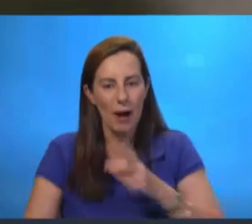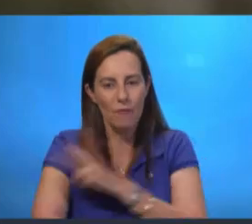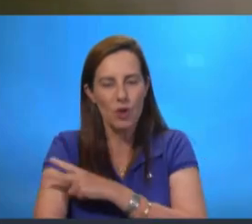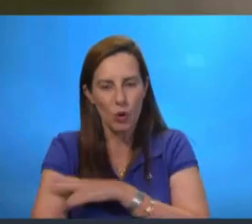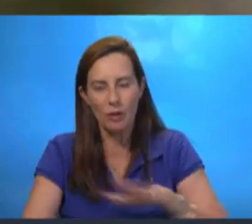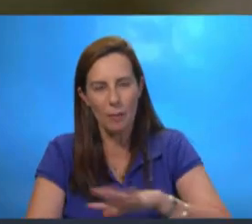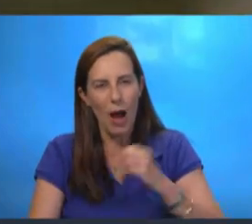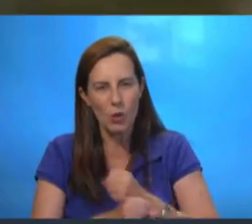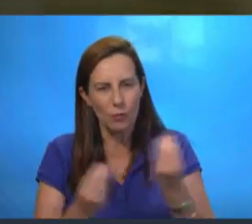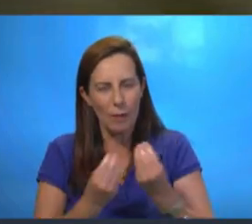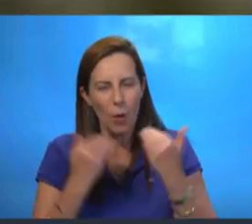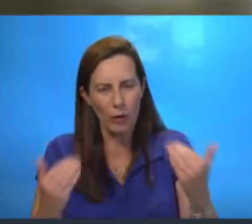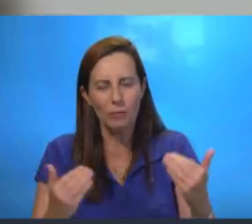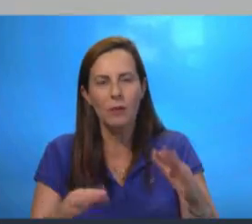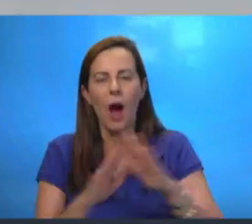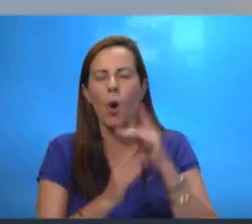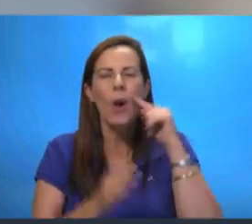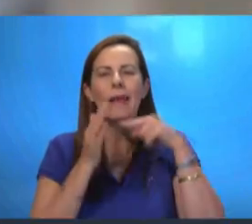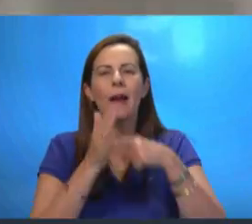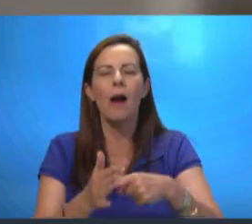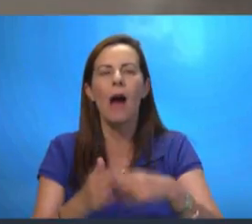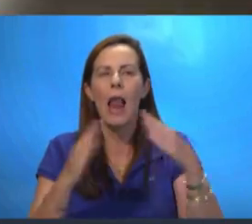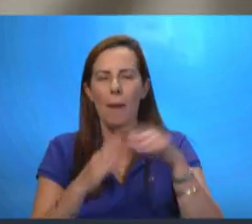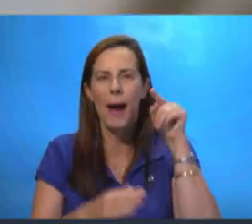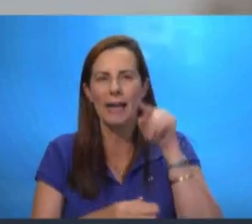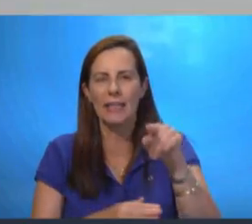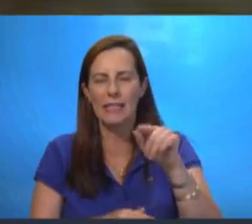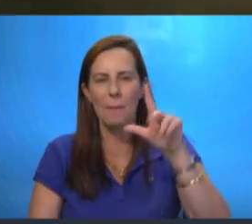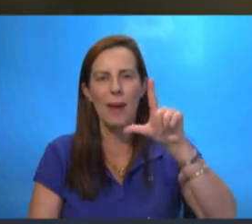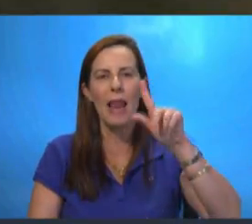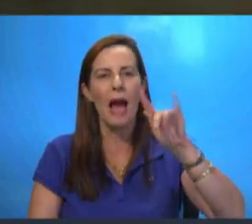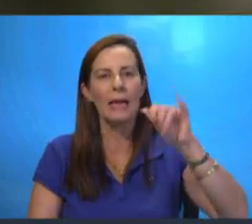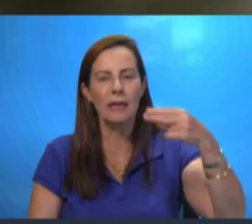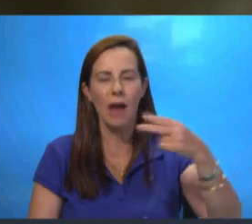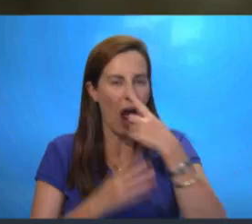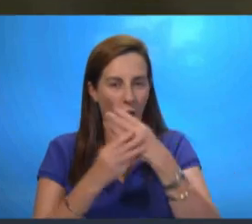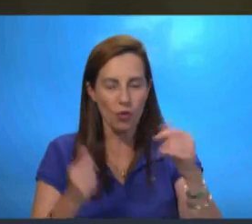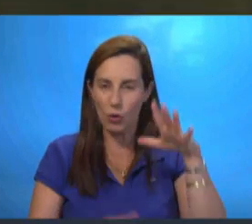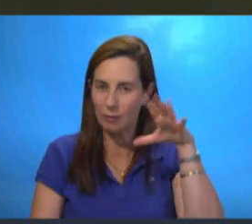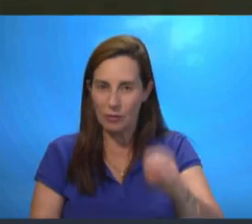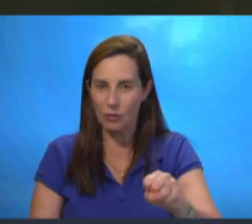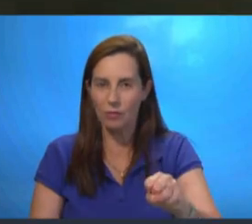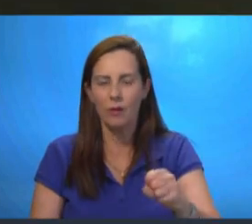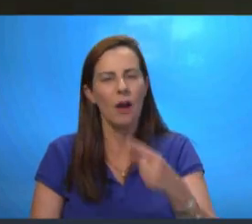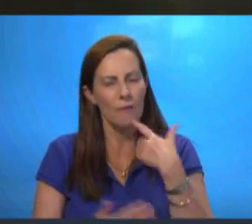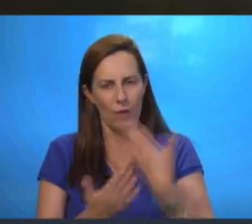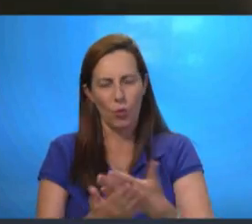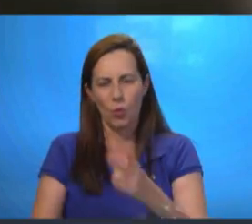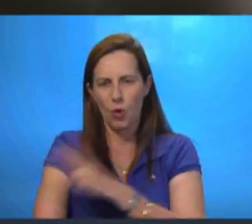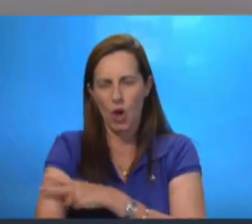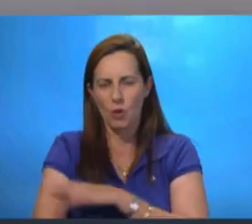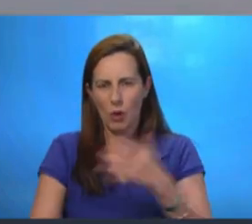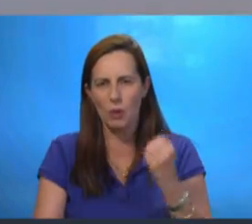הדרומי, הכל הצביע על הבית הזה בלקיה. החשודים נתפסו והודו לפני השוטרים במיוחס